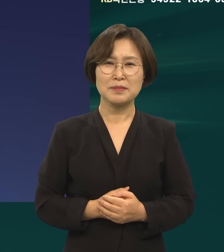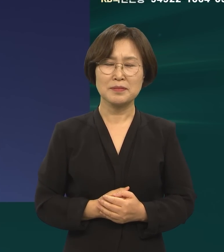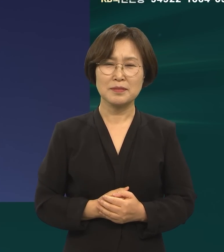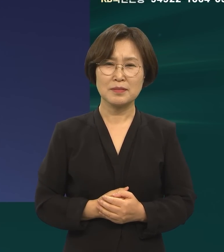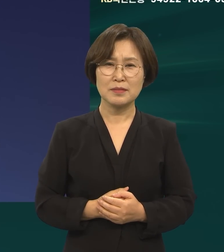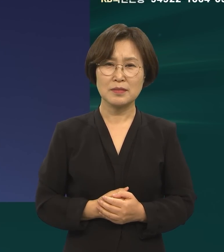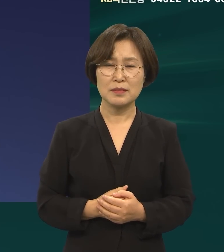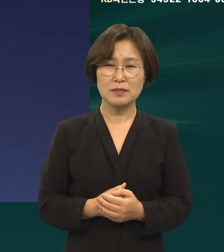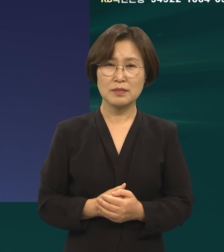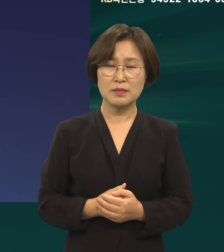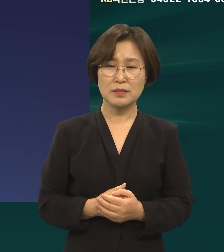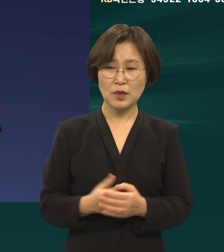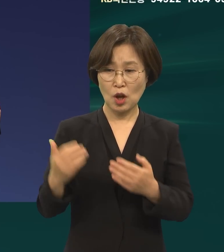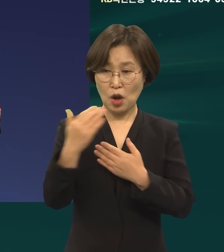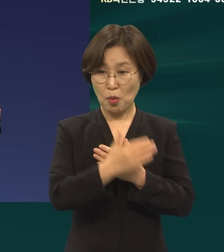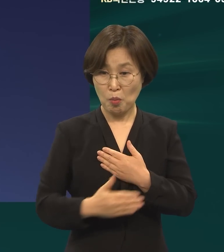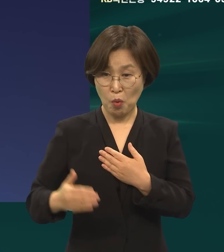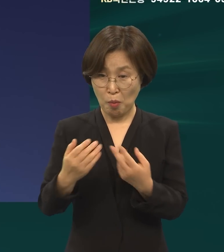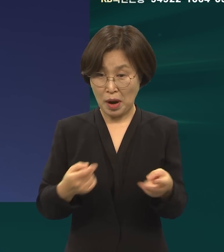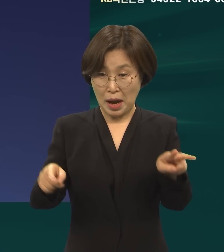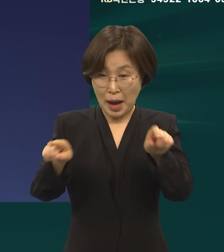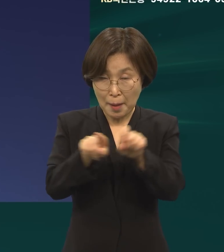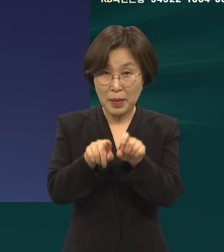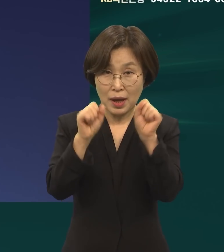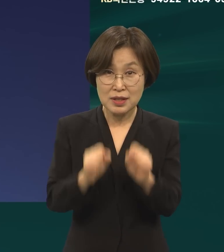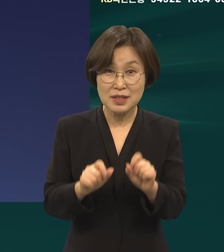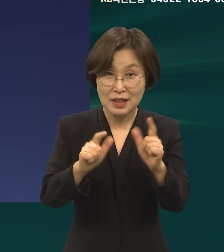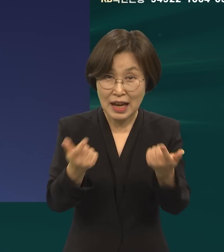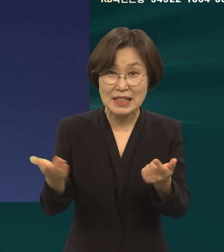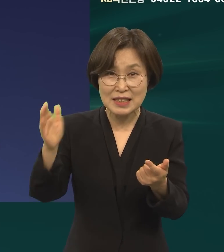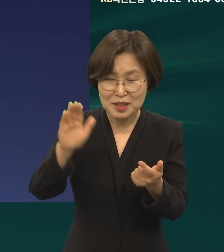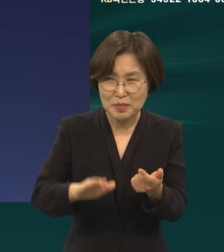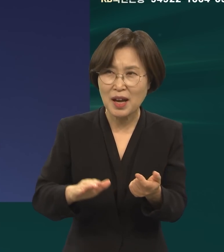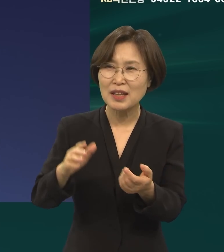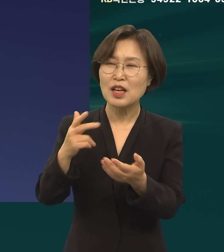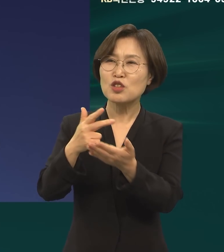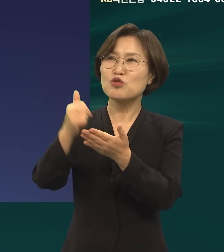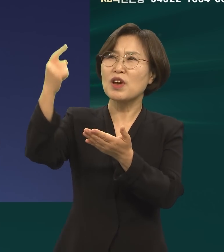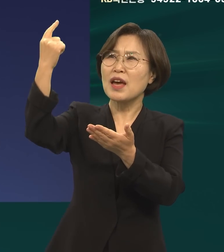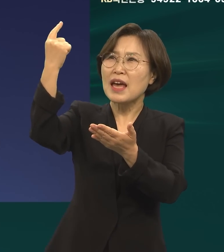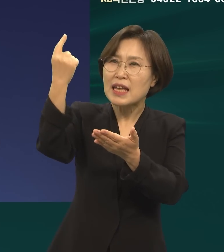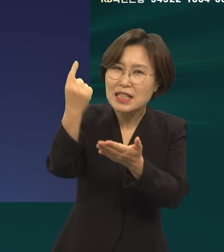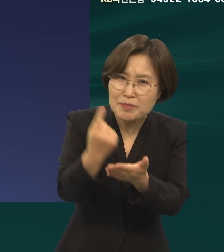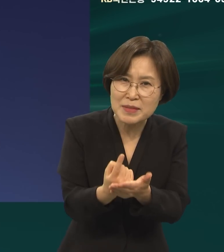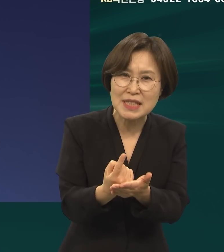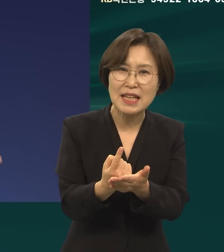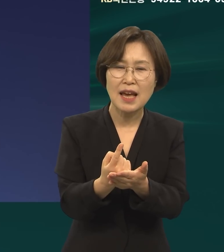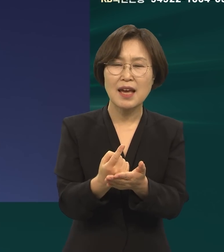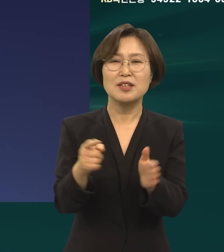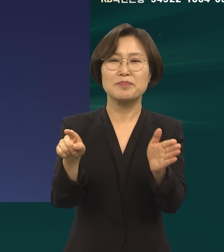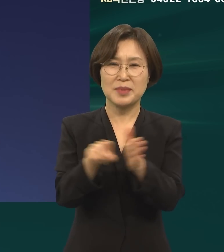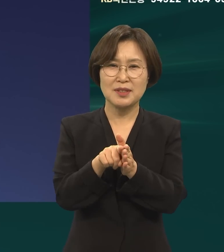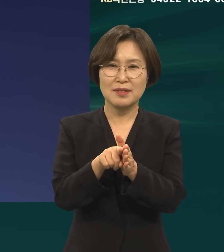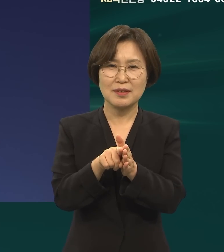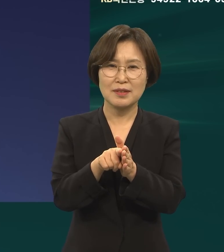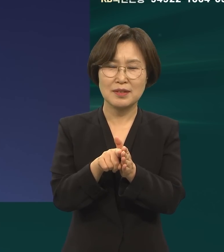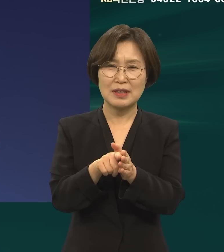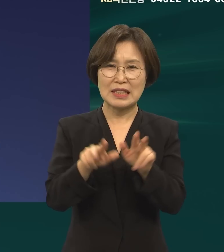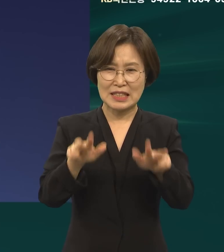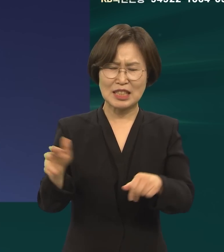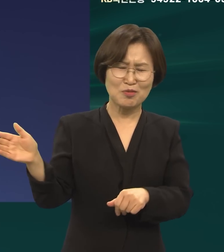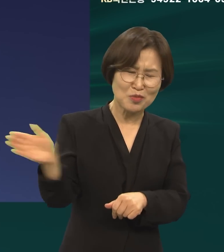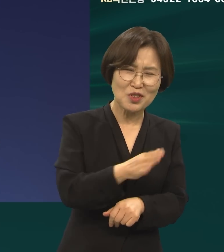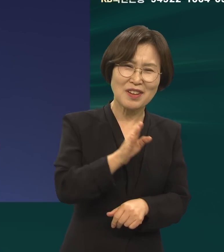안 계신 거예요. 몸으로는 분명히 부재인데 이들은 임재를 느끼는 겁니다. 아니, 임재를 믿는 것입니다. 이제는 동행인